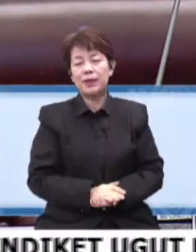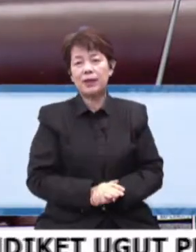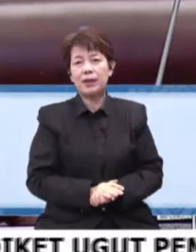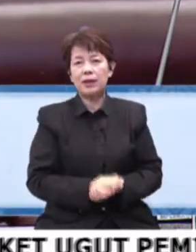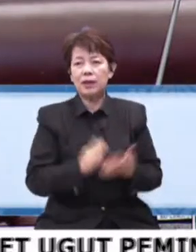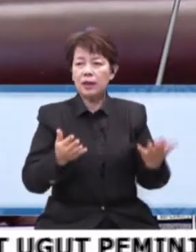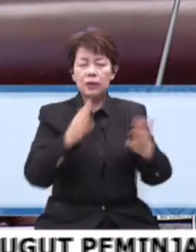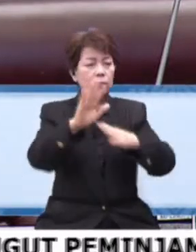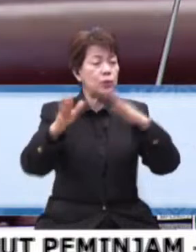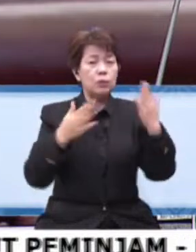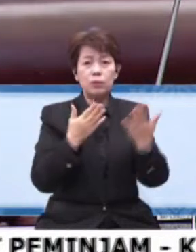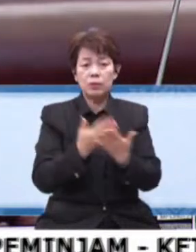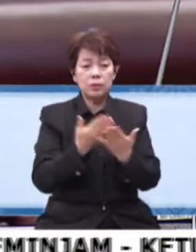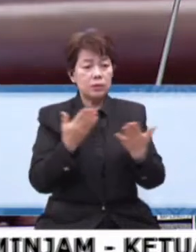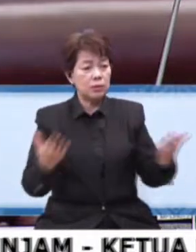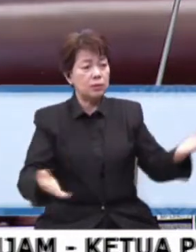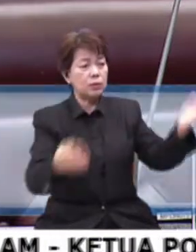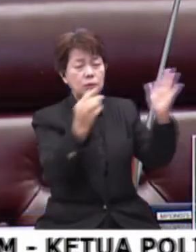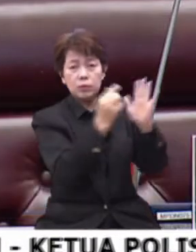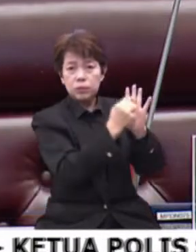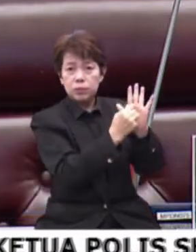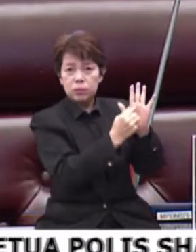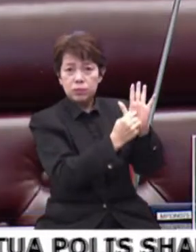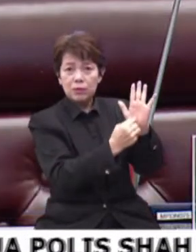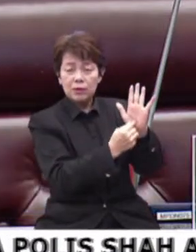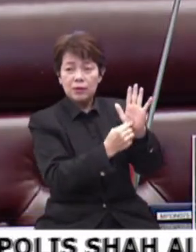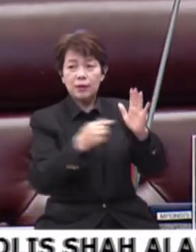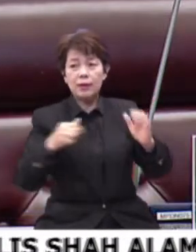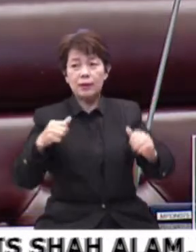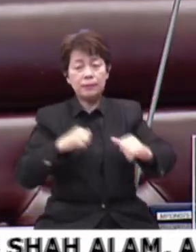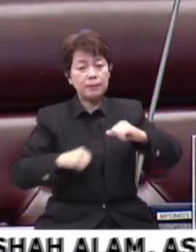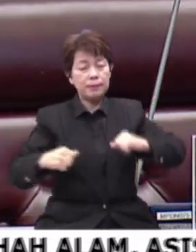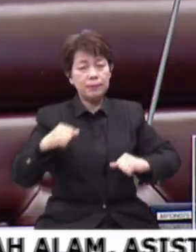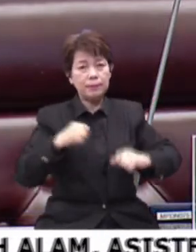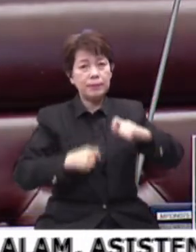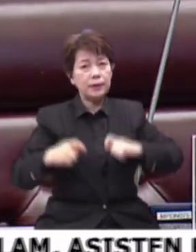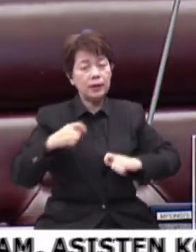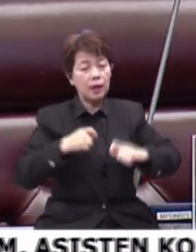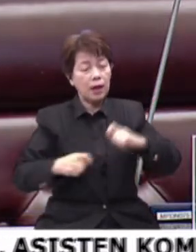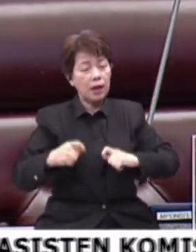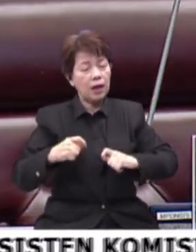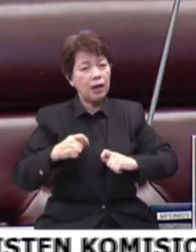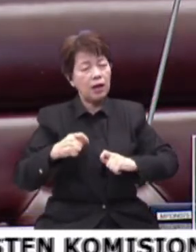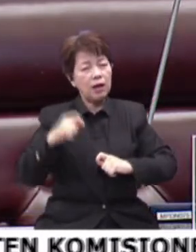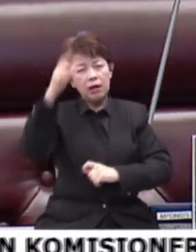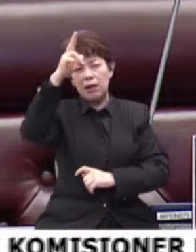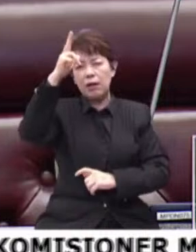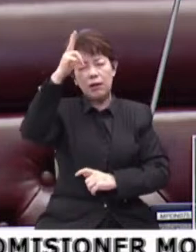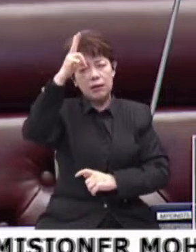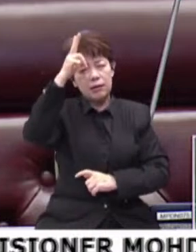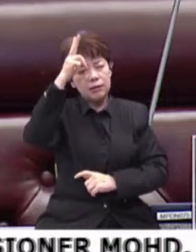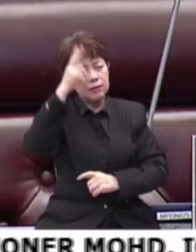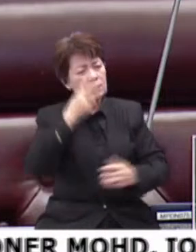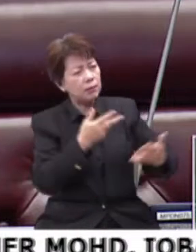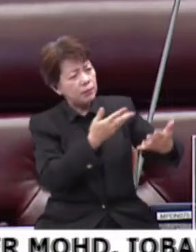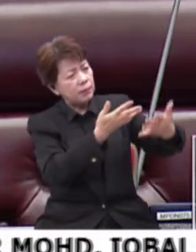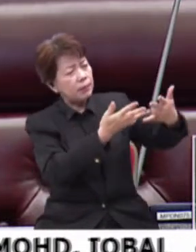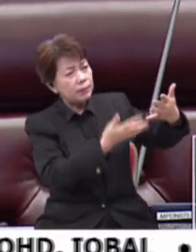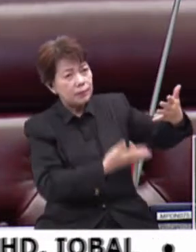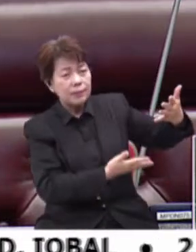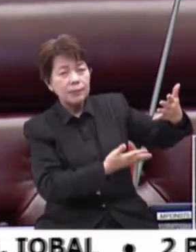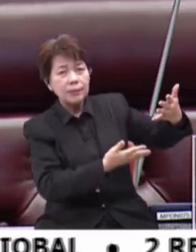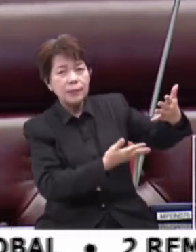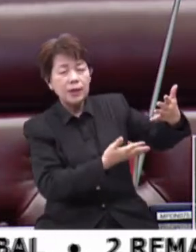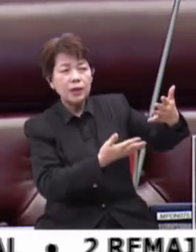tindakan dan yang telah diambil Kerajaan apakah kerajaan melihat kesan komersial